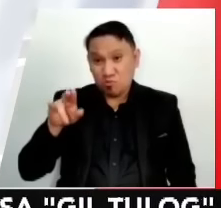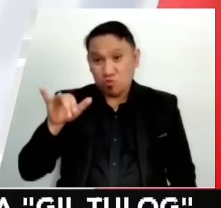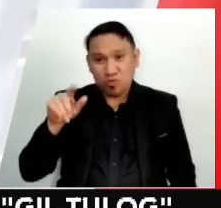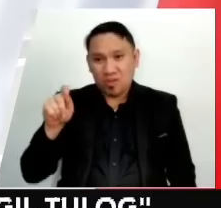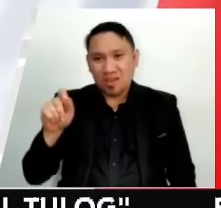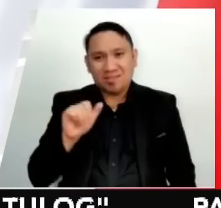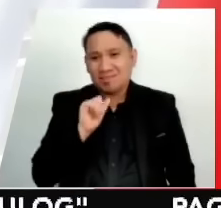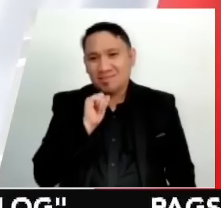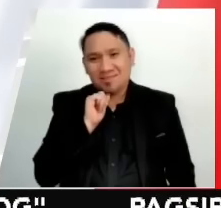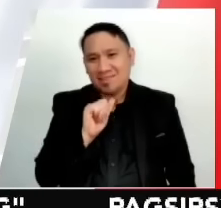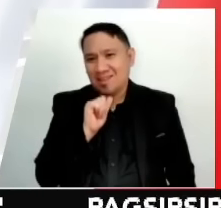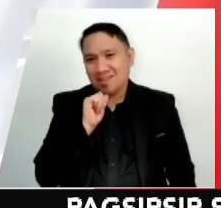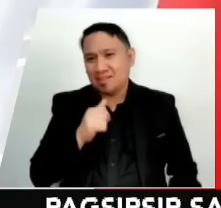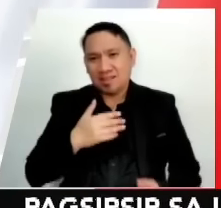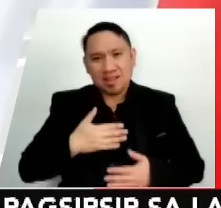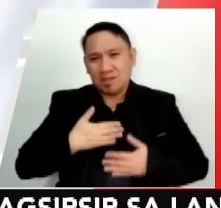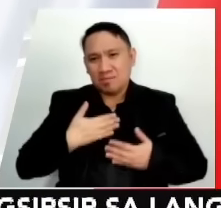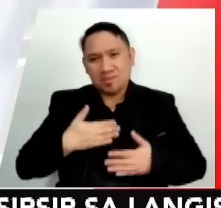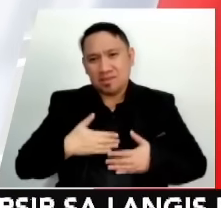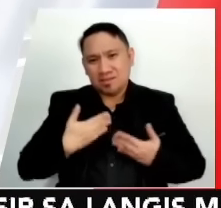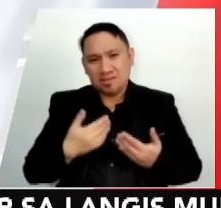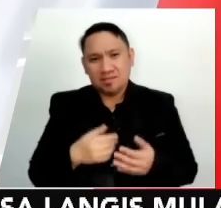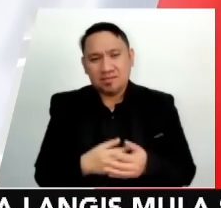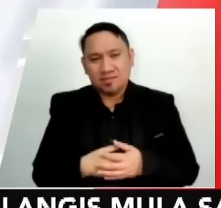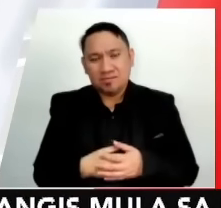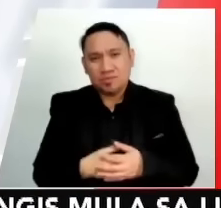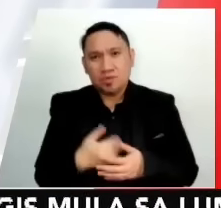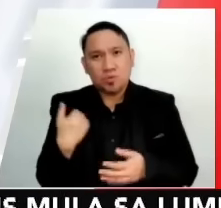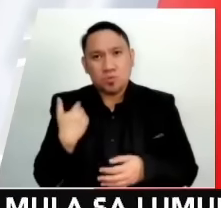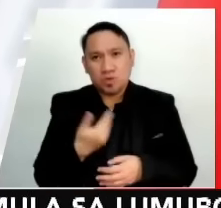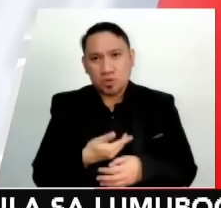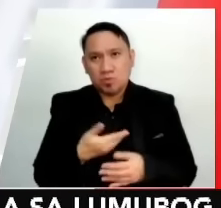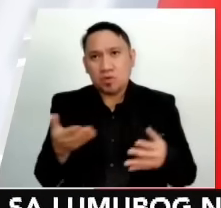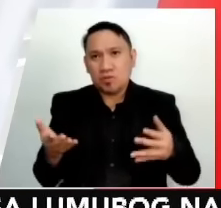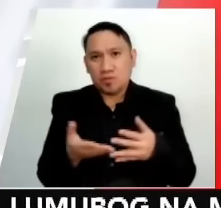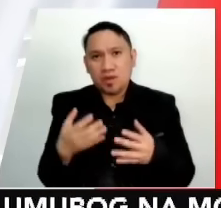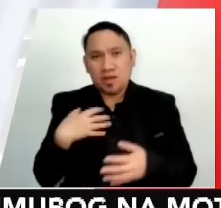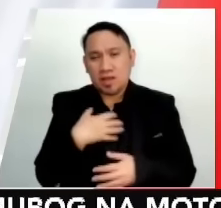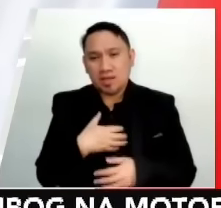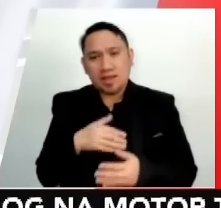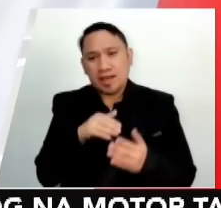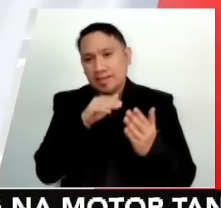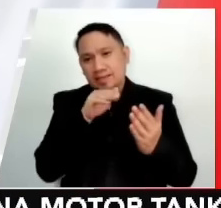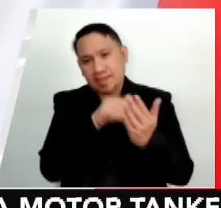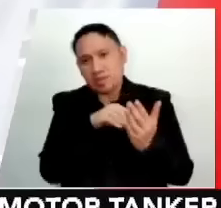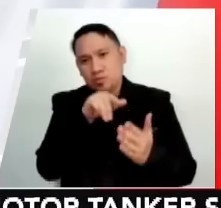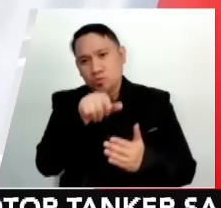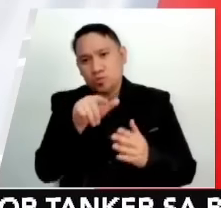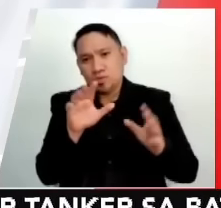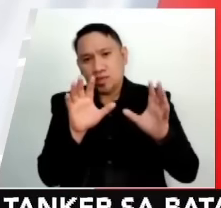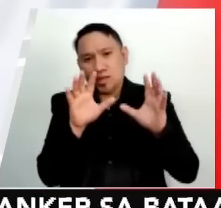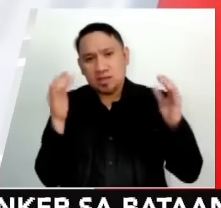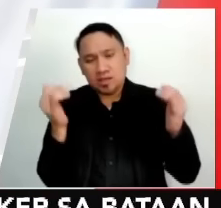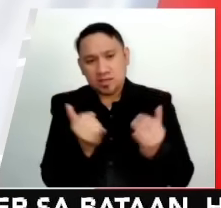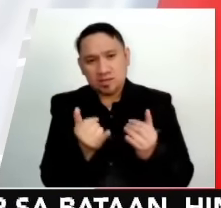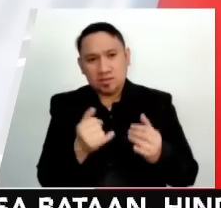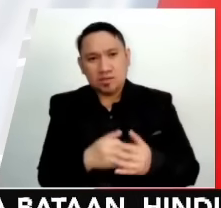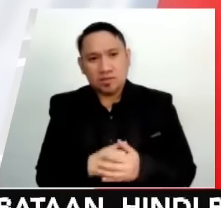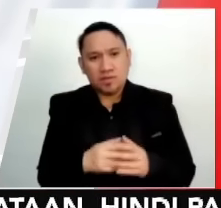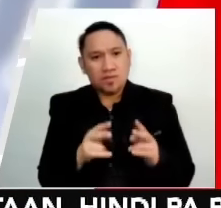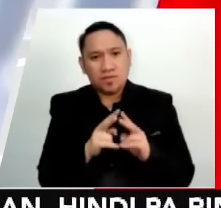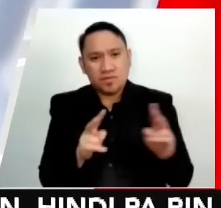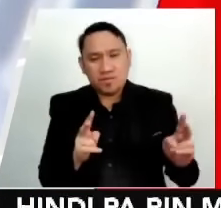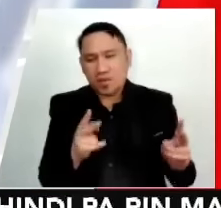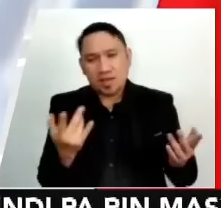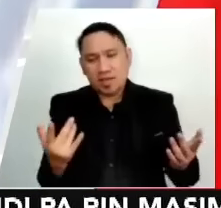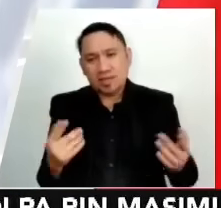to take action against this agency. They became very foolish and very insulting.